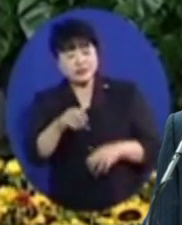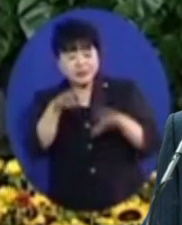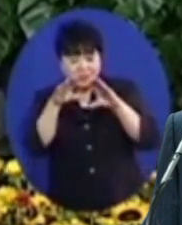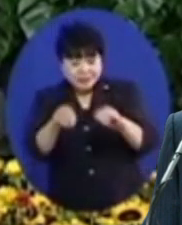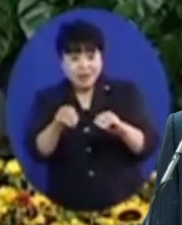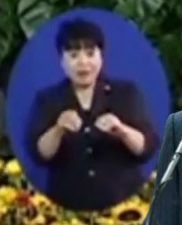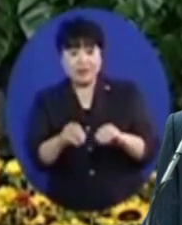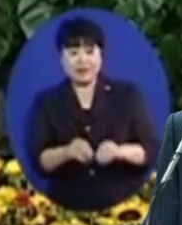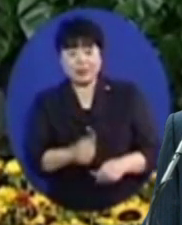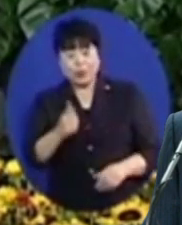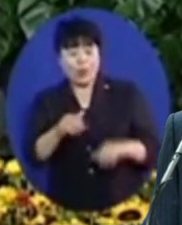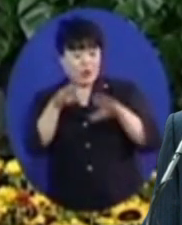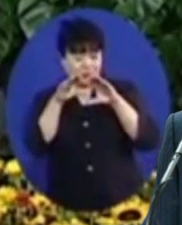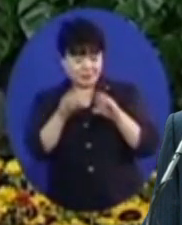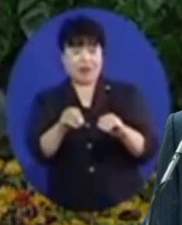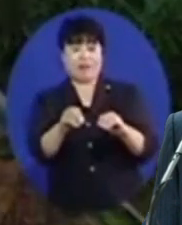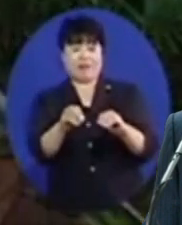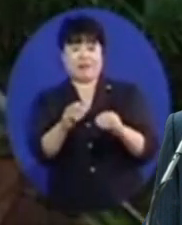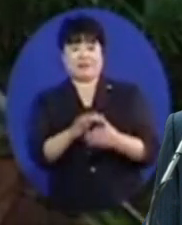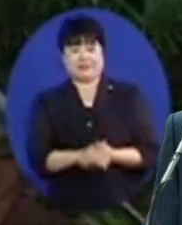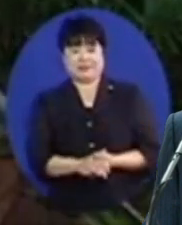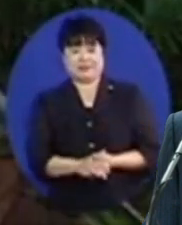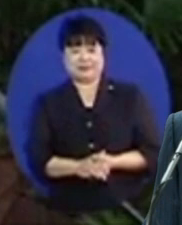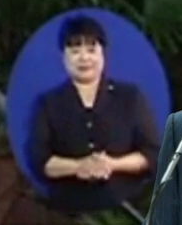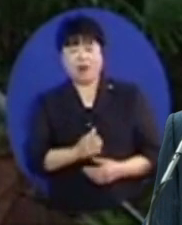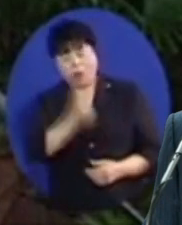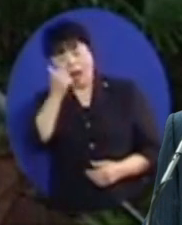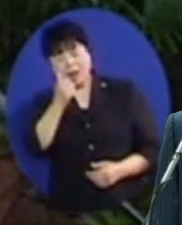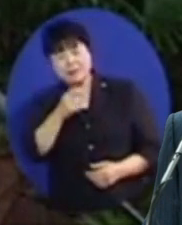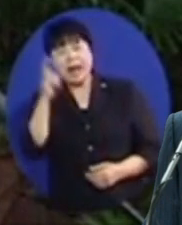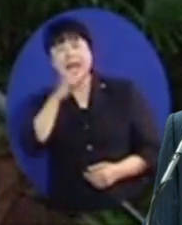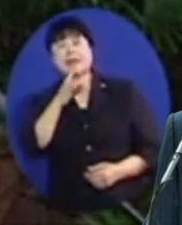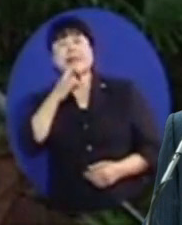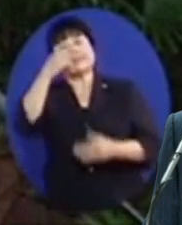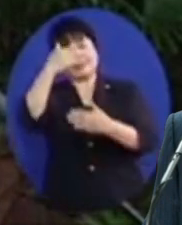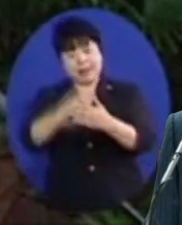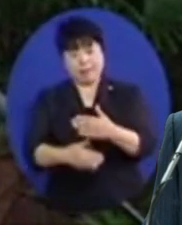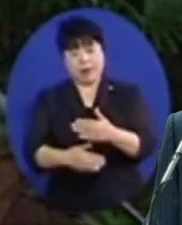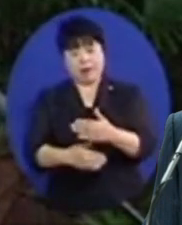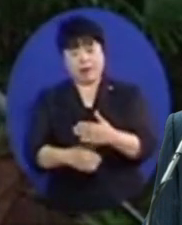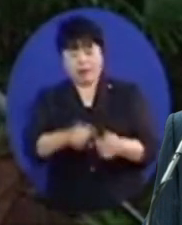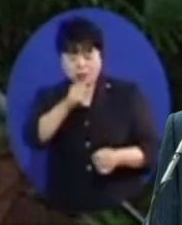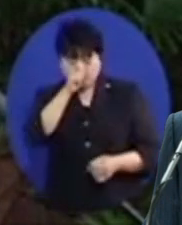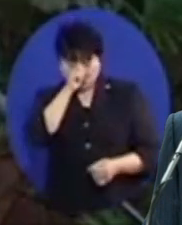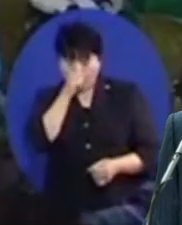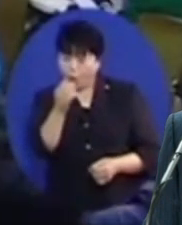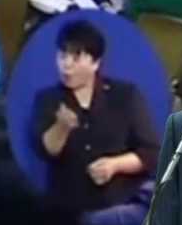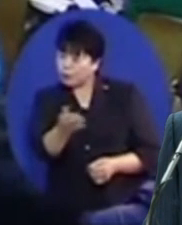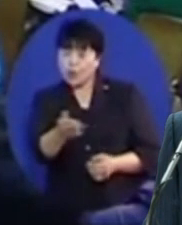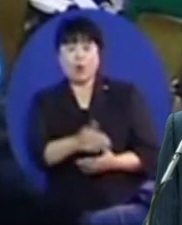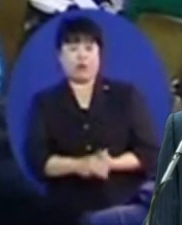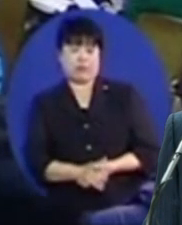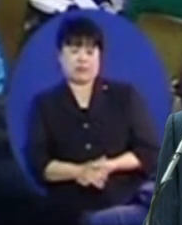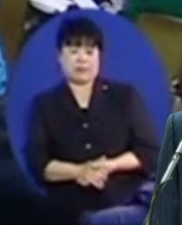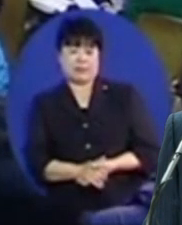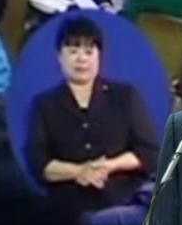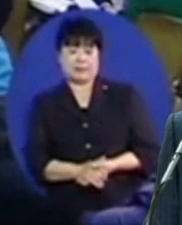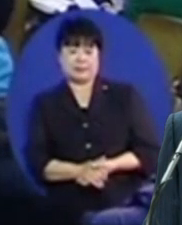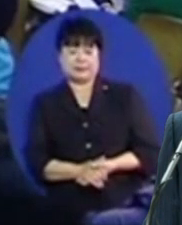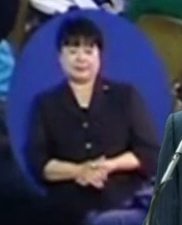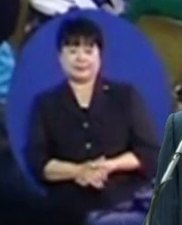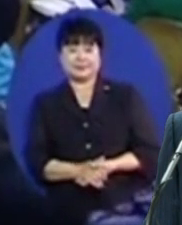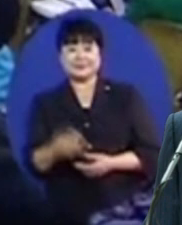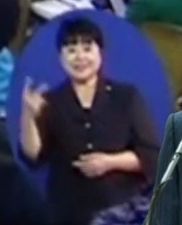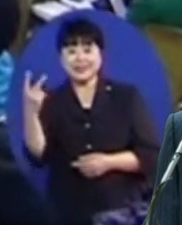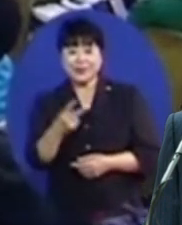노를 그쳐라. 분과 노를 가지고 있으면 악만 나오는 것이지 좋은 것은 안 나온다는 것입니다. 그리고